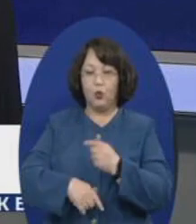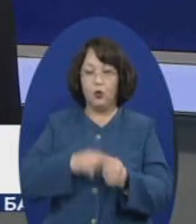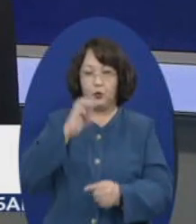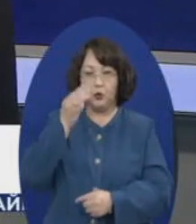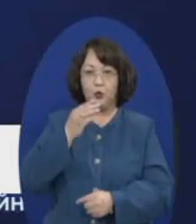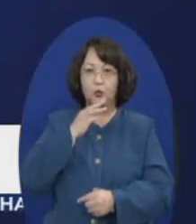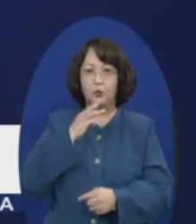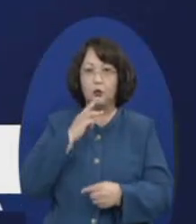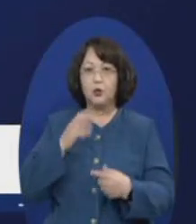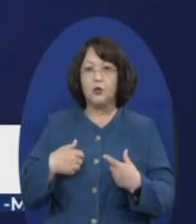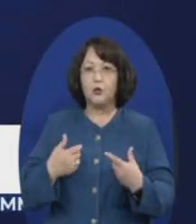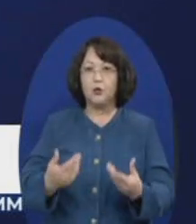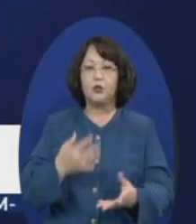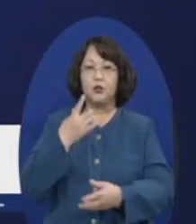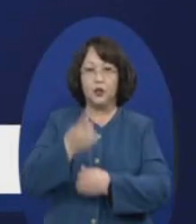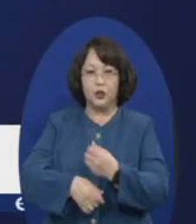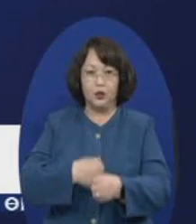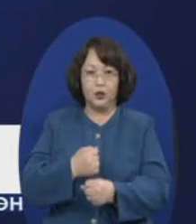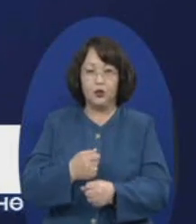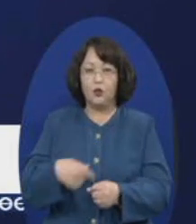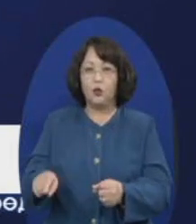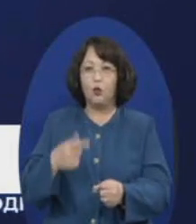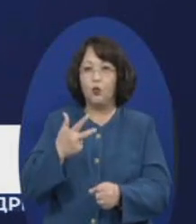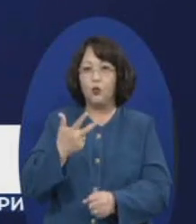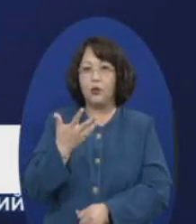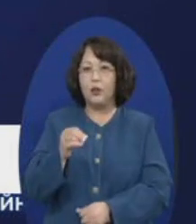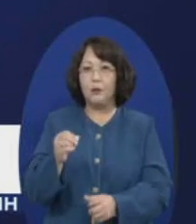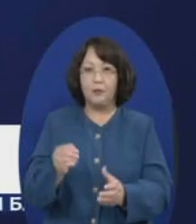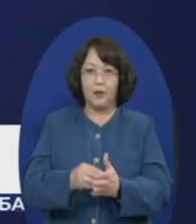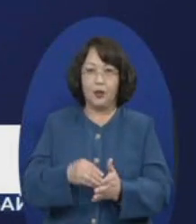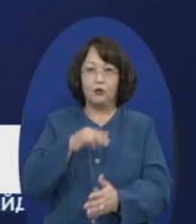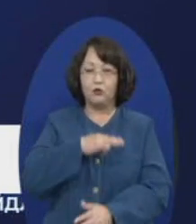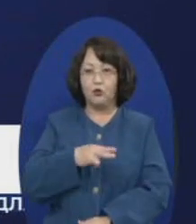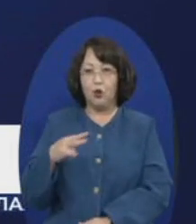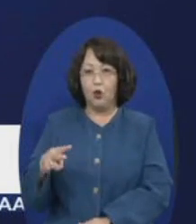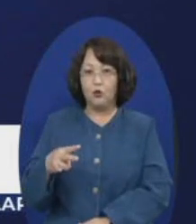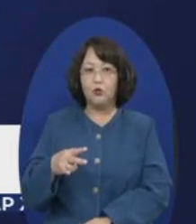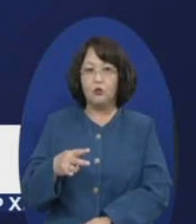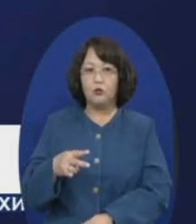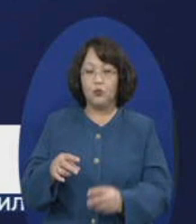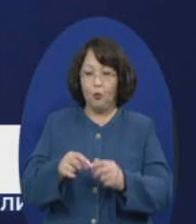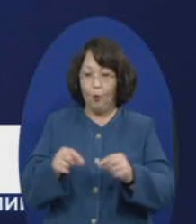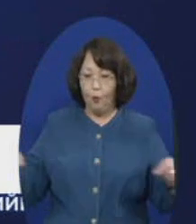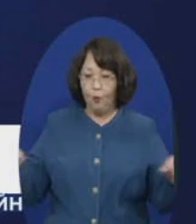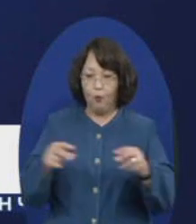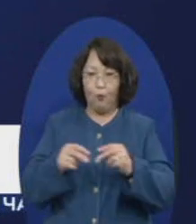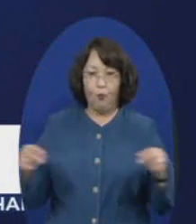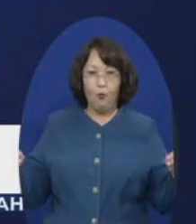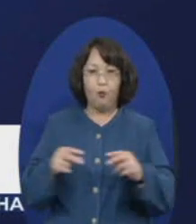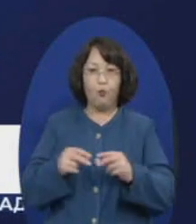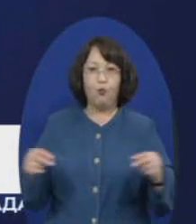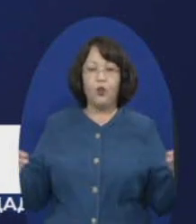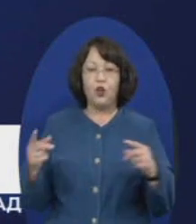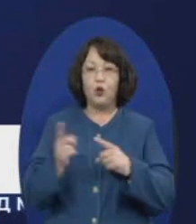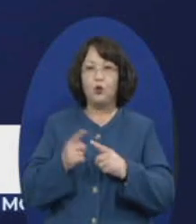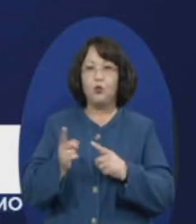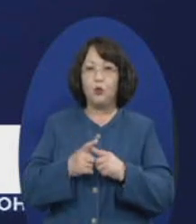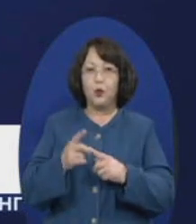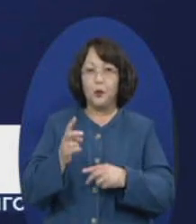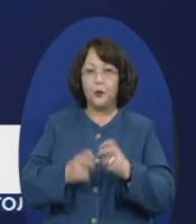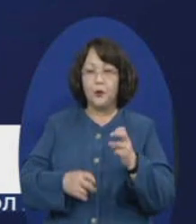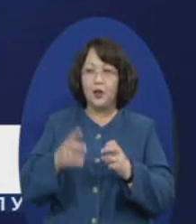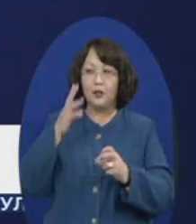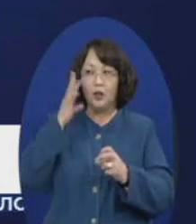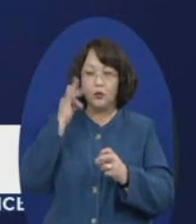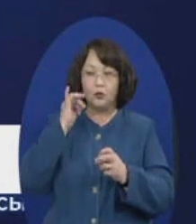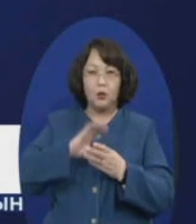үргэлжлүүлэн дэлгэцэнд харцгаая. Жилд ойролцоогоор 350 мянган тонн цөмөл үйлдвэрлэн гэж тооцож байна. За, импортын төмрийн өдрийг орлон